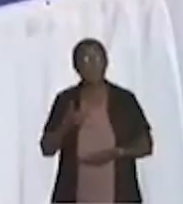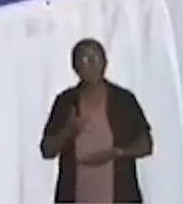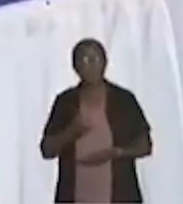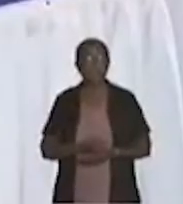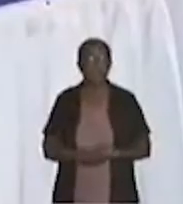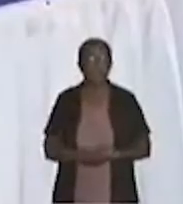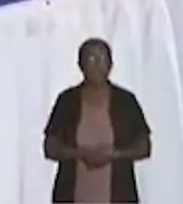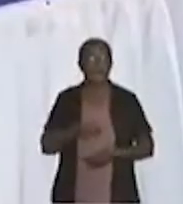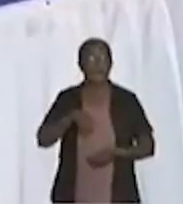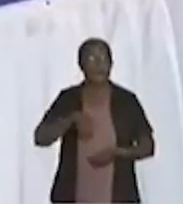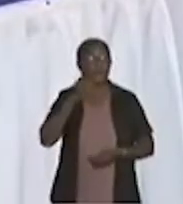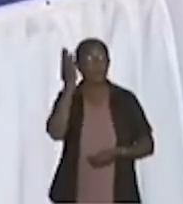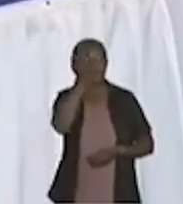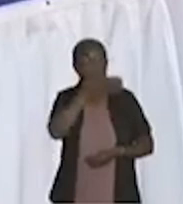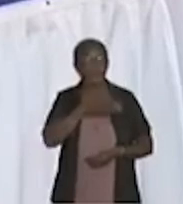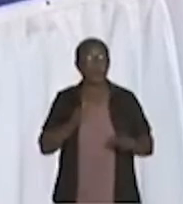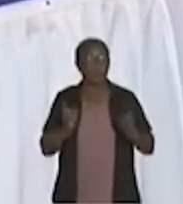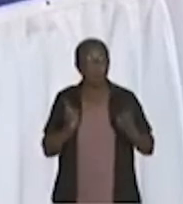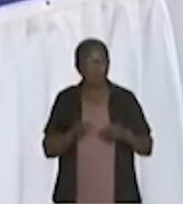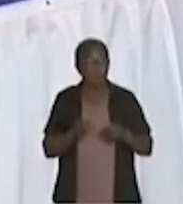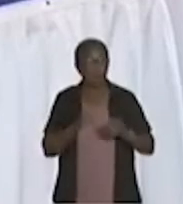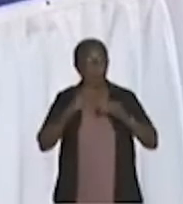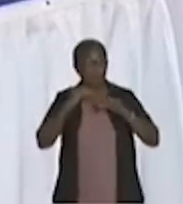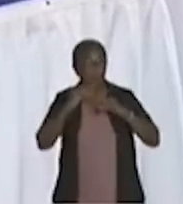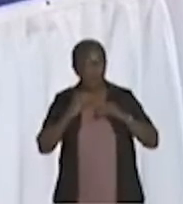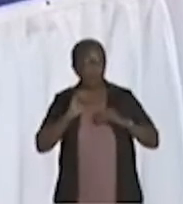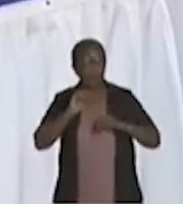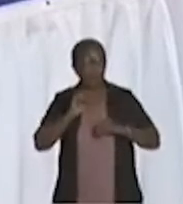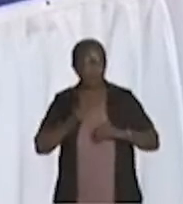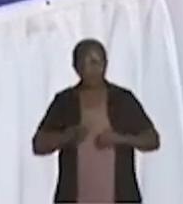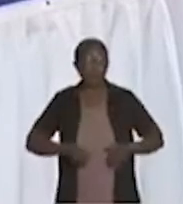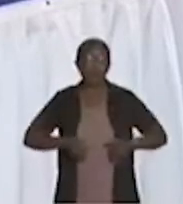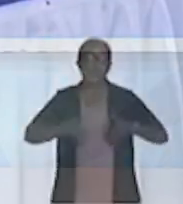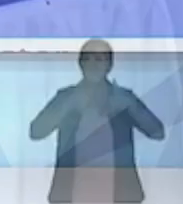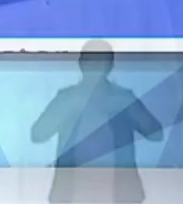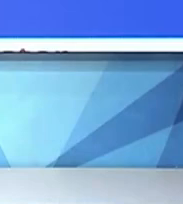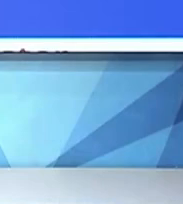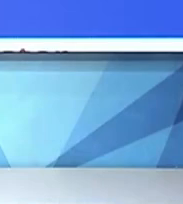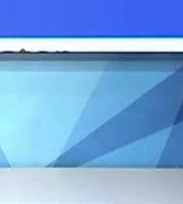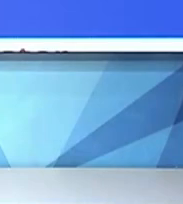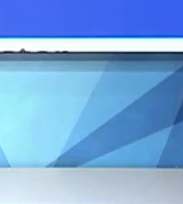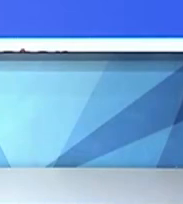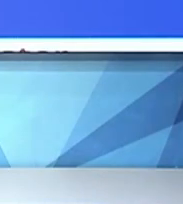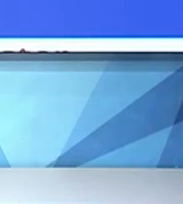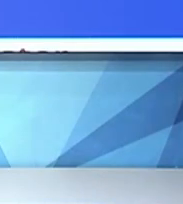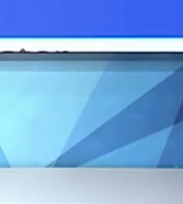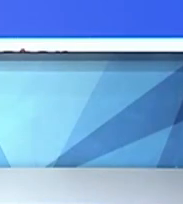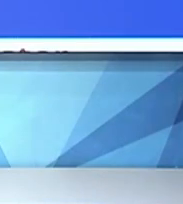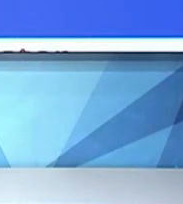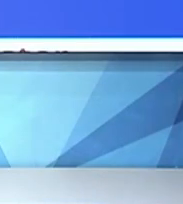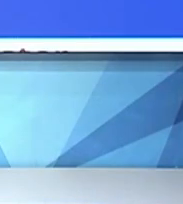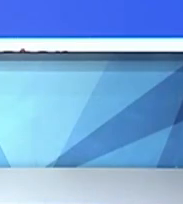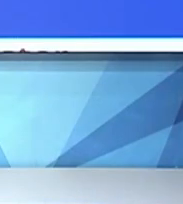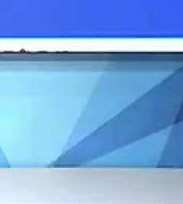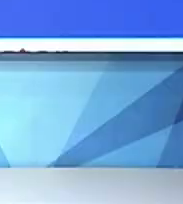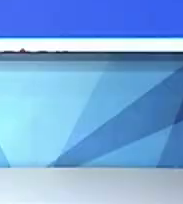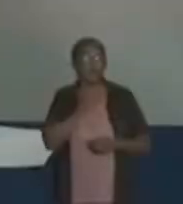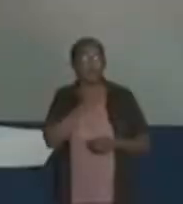geeft aan dat de leeftijdsgrens omlaag is gebracht vanwege de gevaren die de Omicron-variant met zich